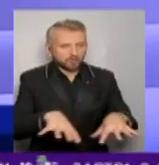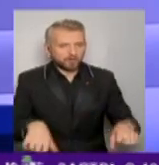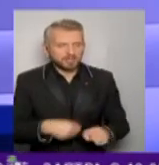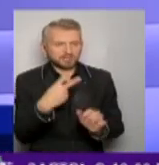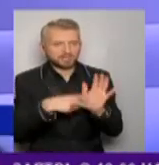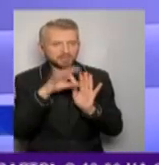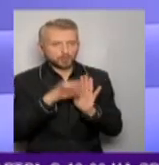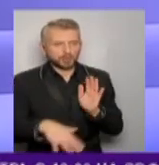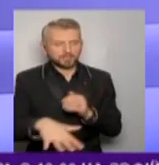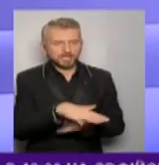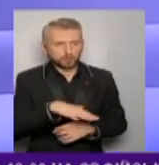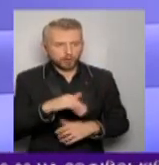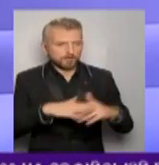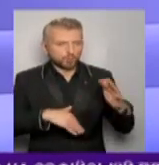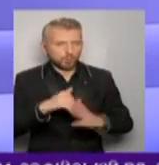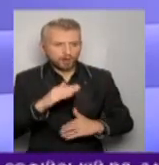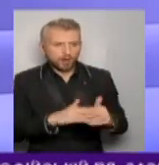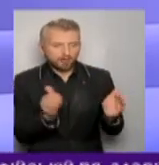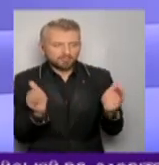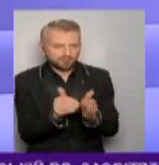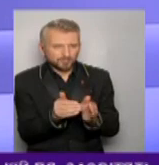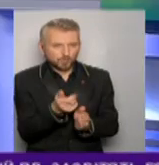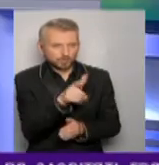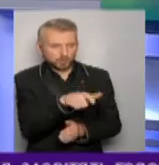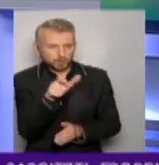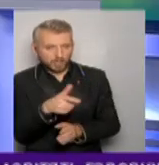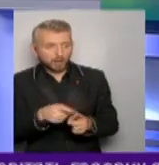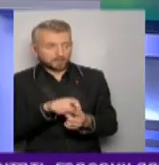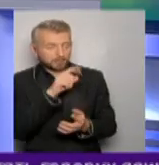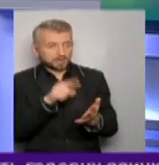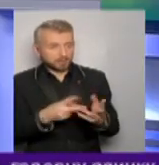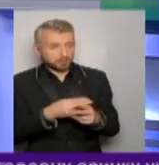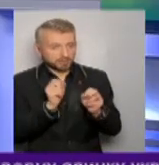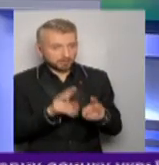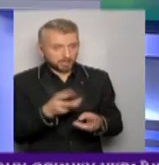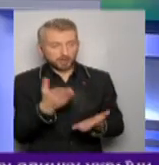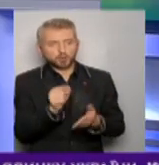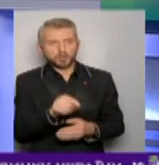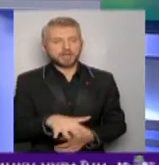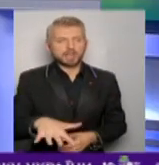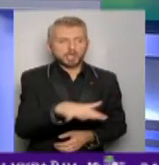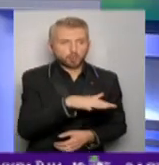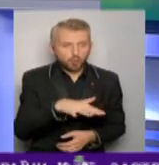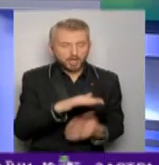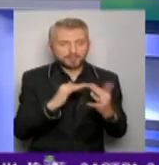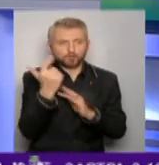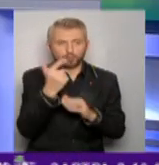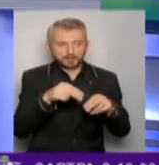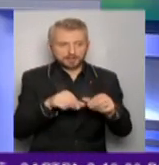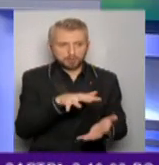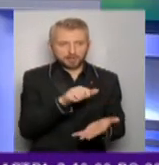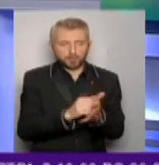70% території в руках невеликої купки людей. А це питання і безпеки. Бо якщо ця територія, а сільськогосподарські землі